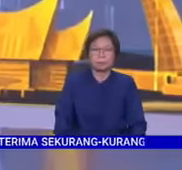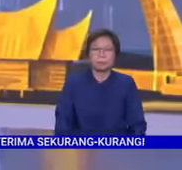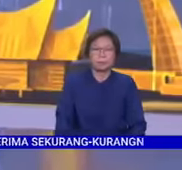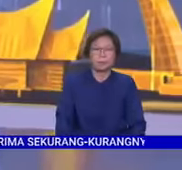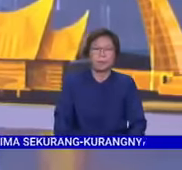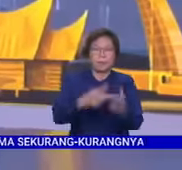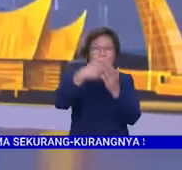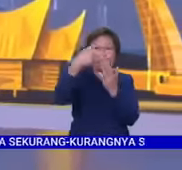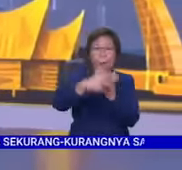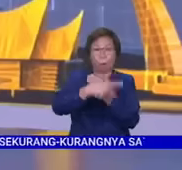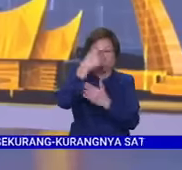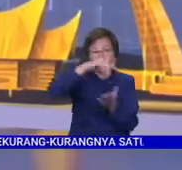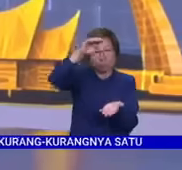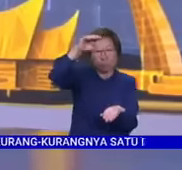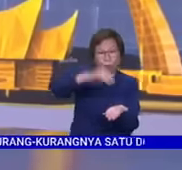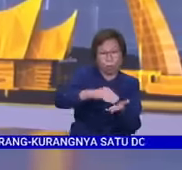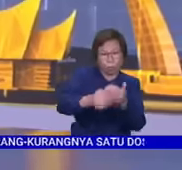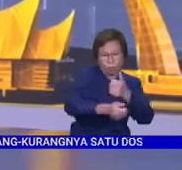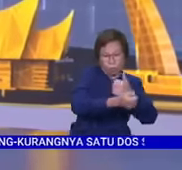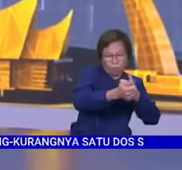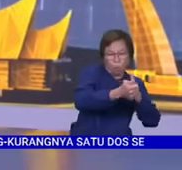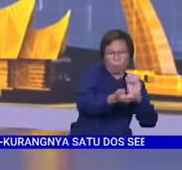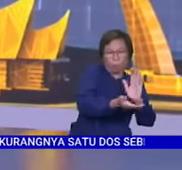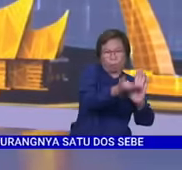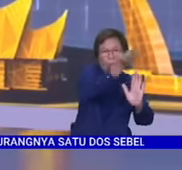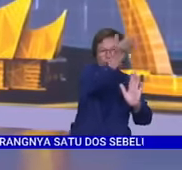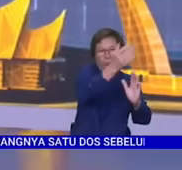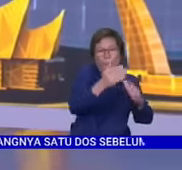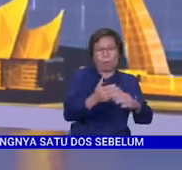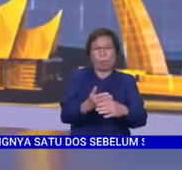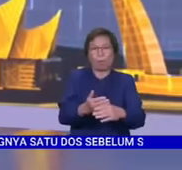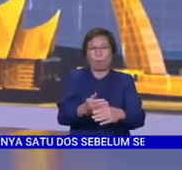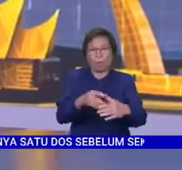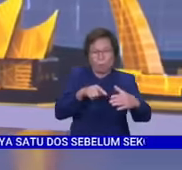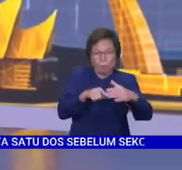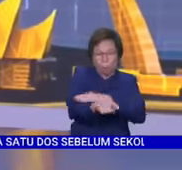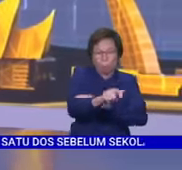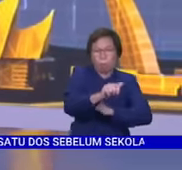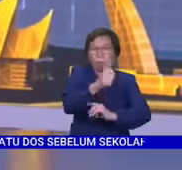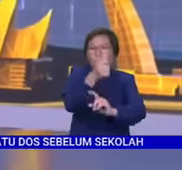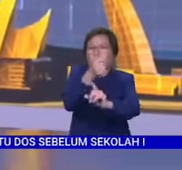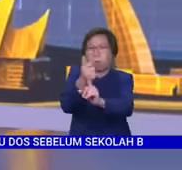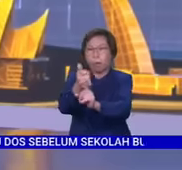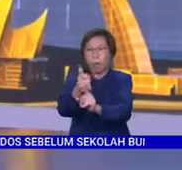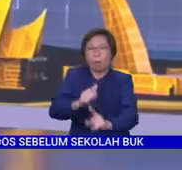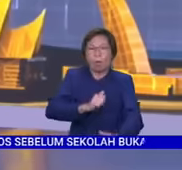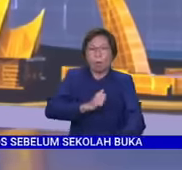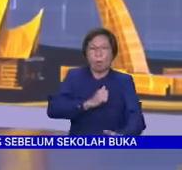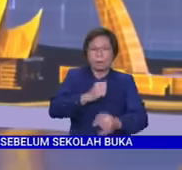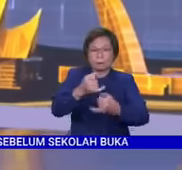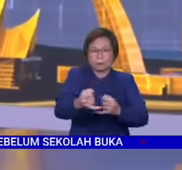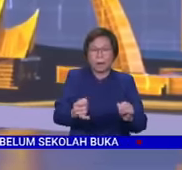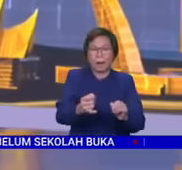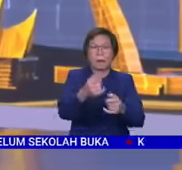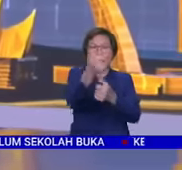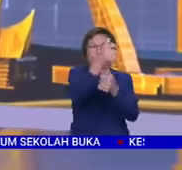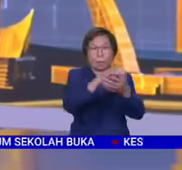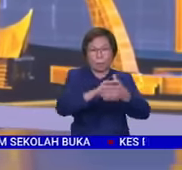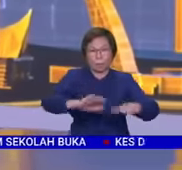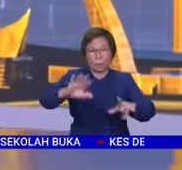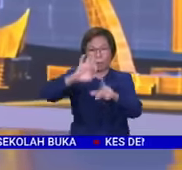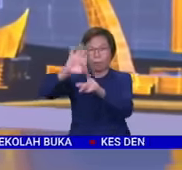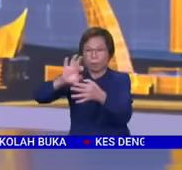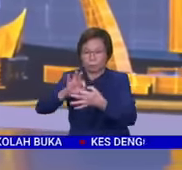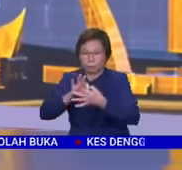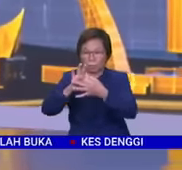Hai ini Pulau Ini setting bagi mengurangkan risiko peningkatan Kise ancaman bunuh diri jabatan bomber dan penyelamat Pulau Pinang enggak